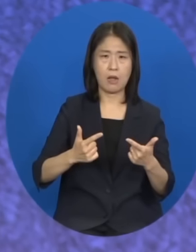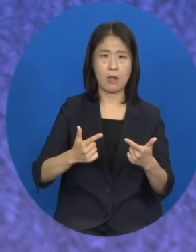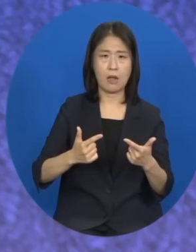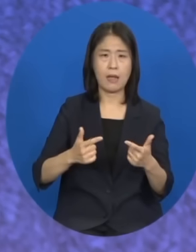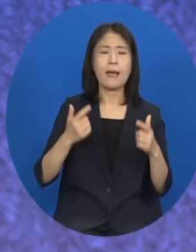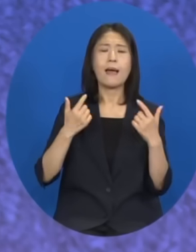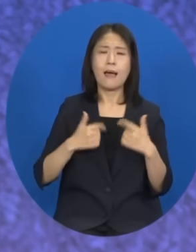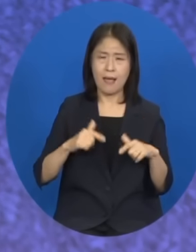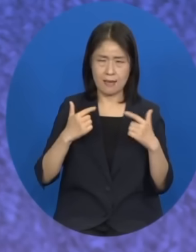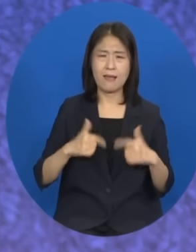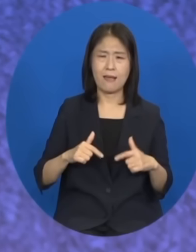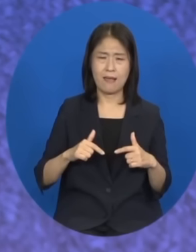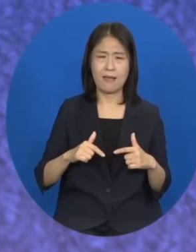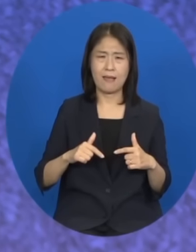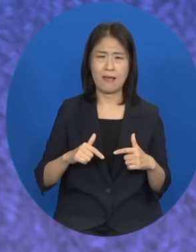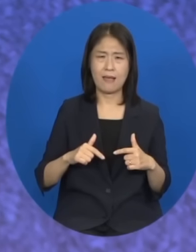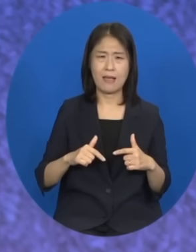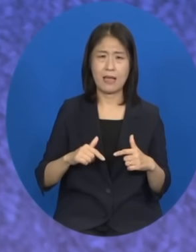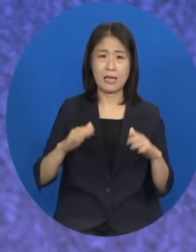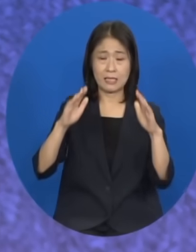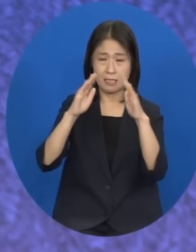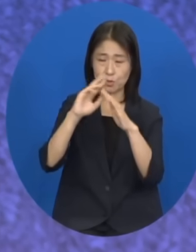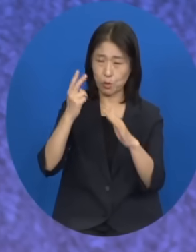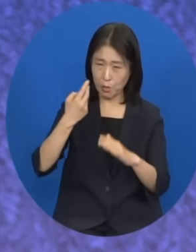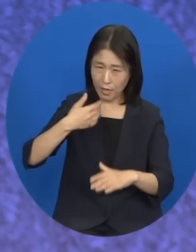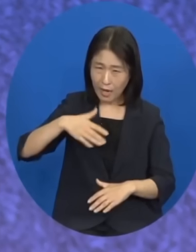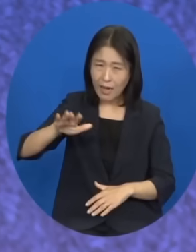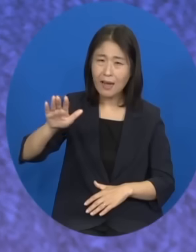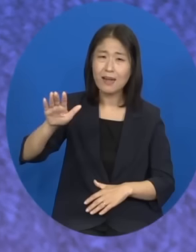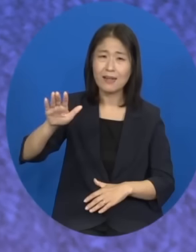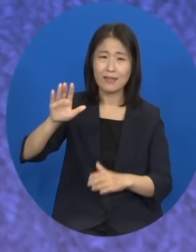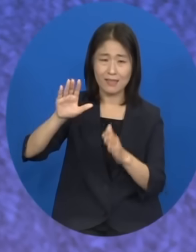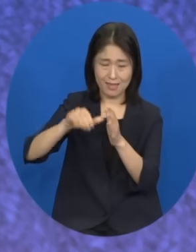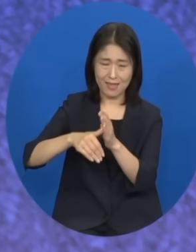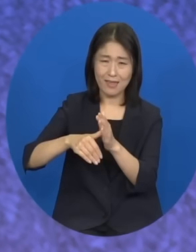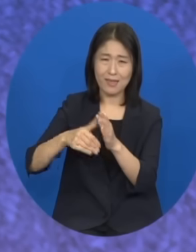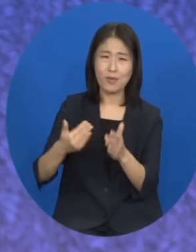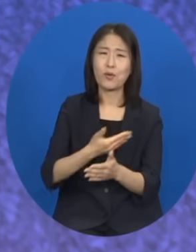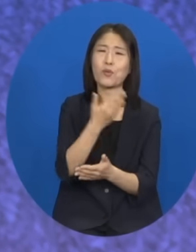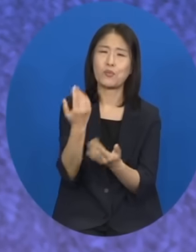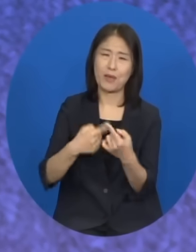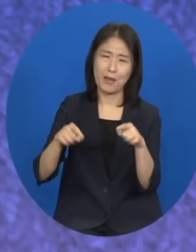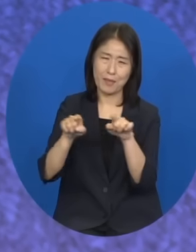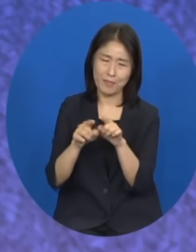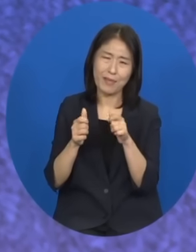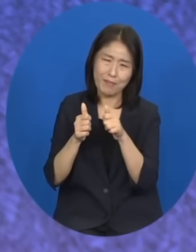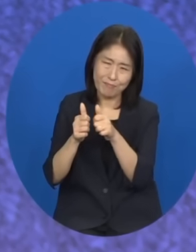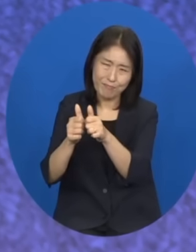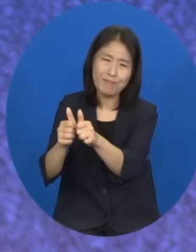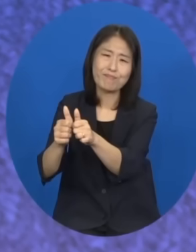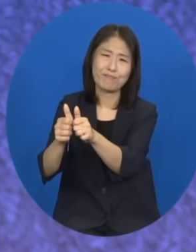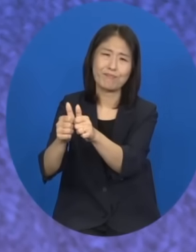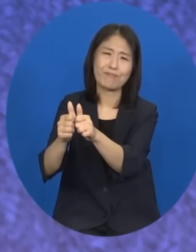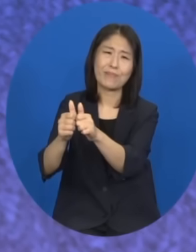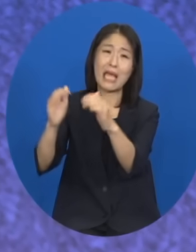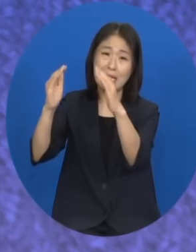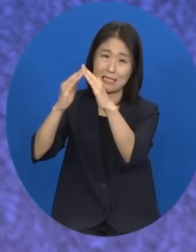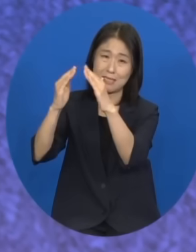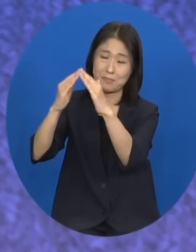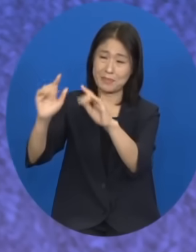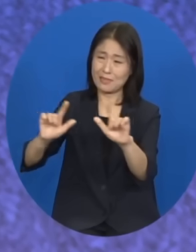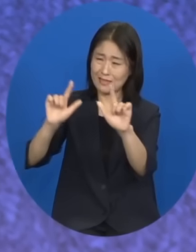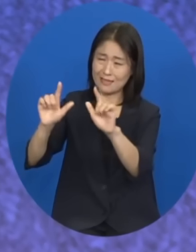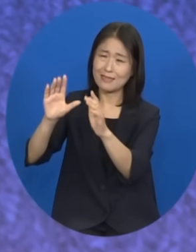주님이에요. 집으로 돌아가는 내내 여러분 안에 계세요. 집에 돌아가서도,